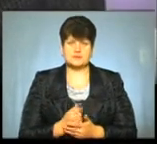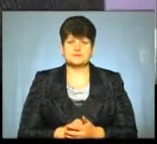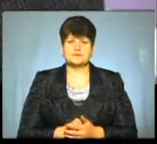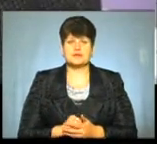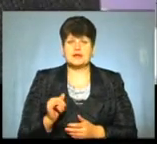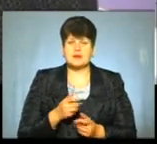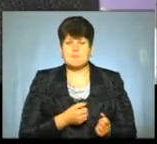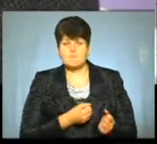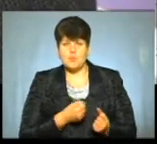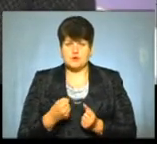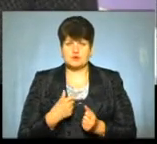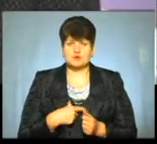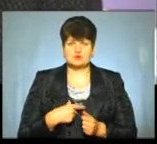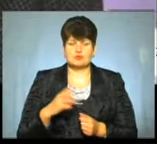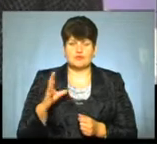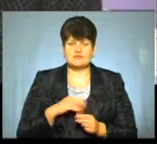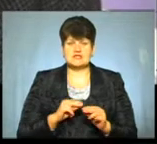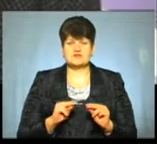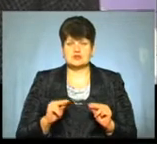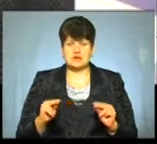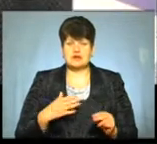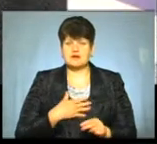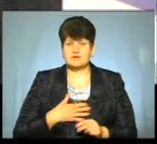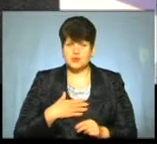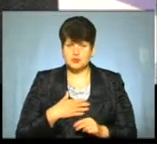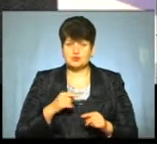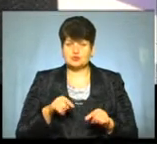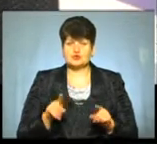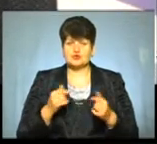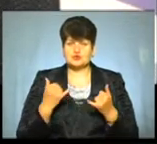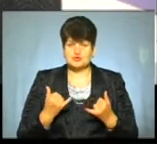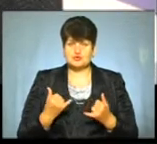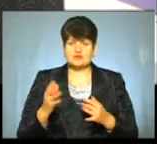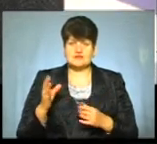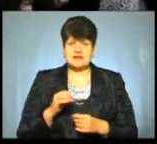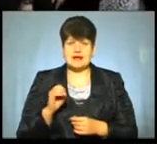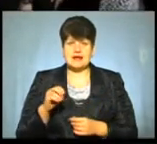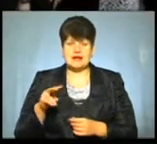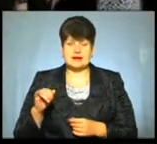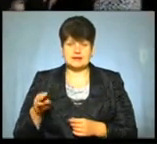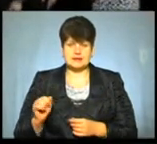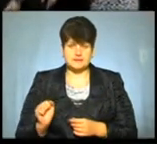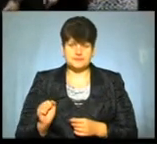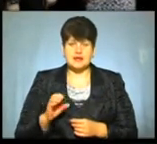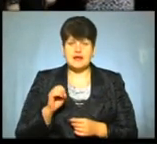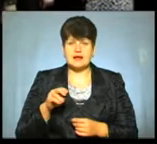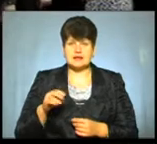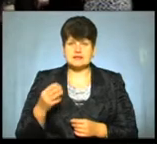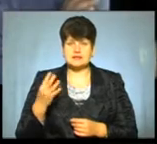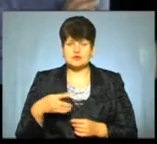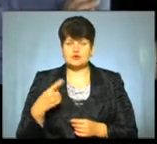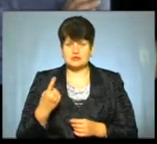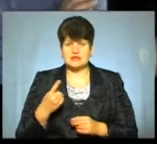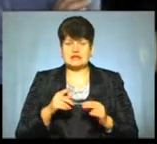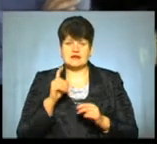і потягнути вже за собою всіх вчителів. Хвилююсь, тому що сьогодні тут вся еліта. Елітою Ірина називає